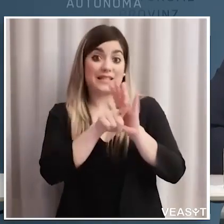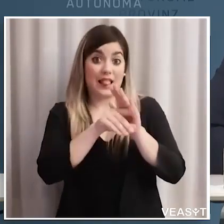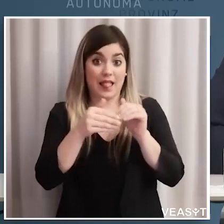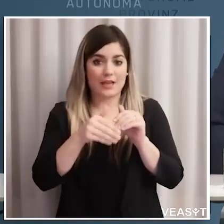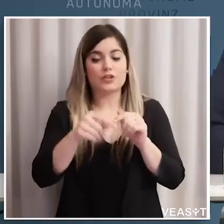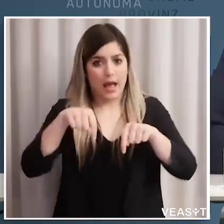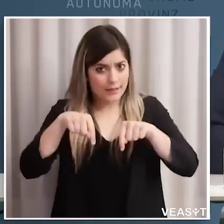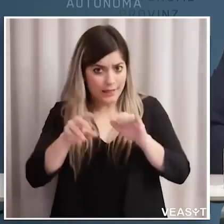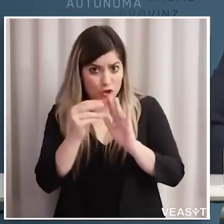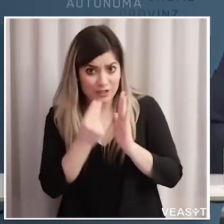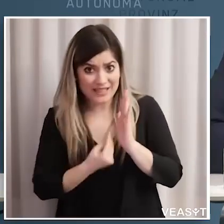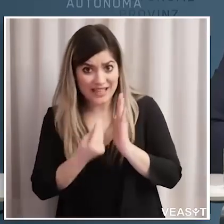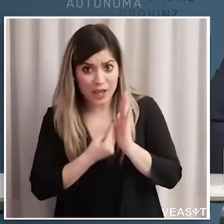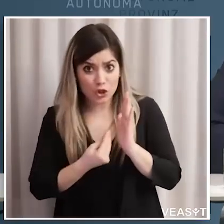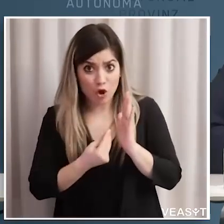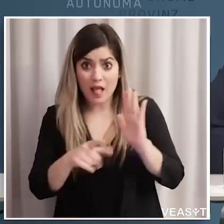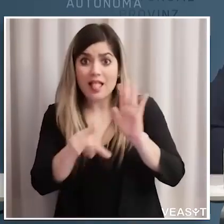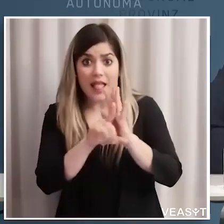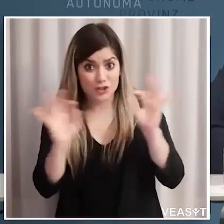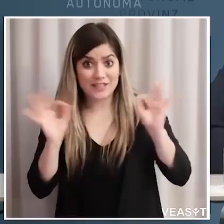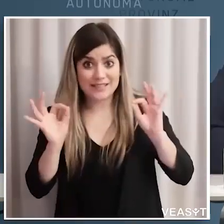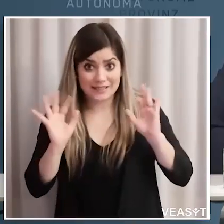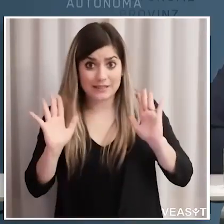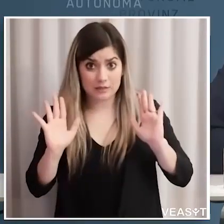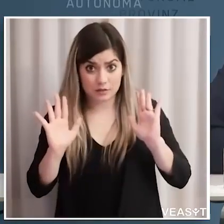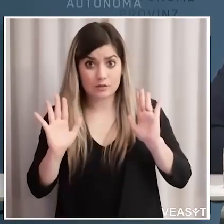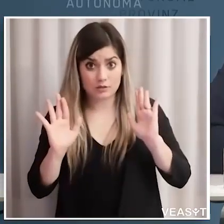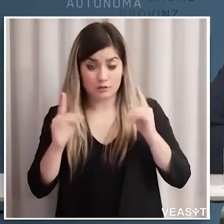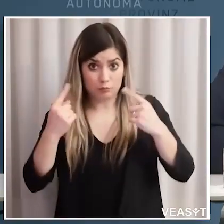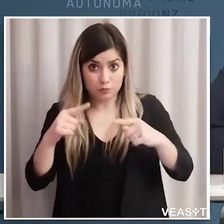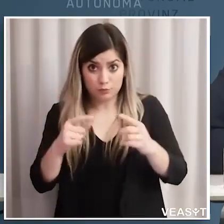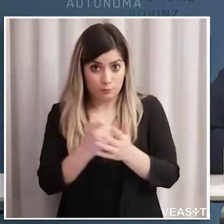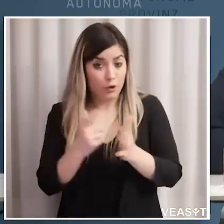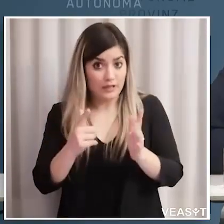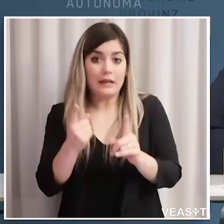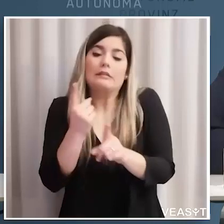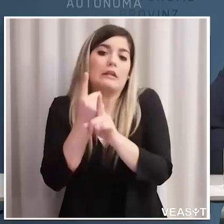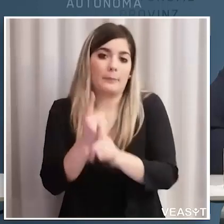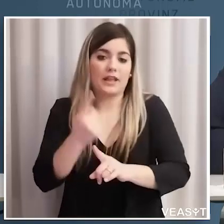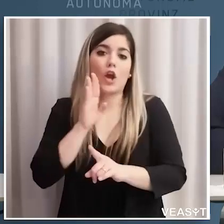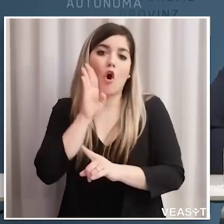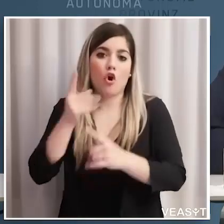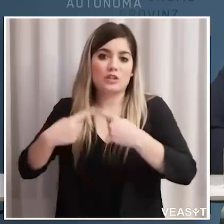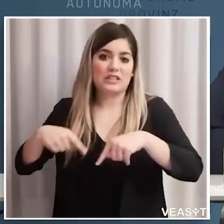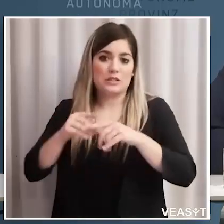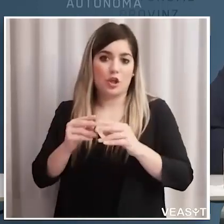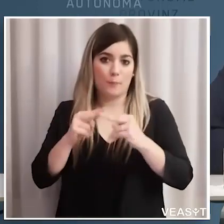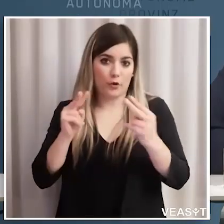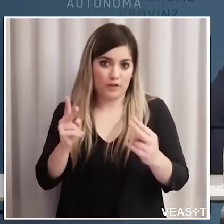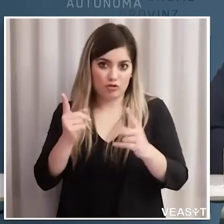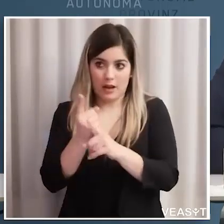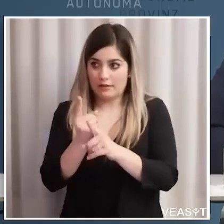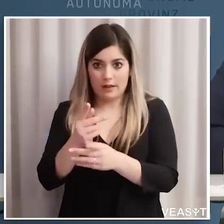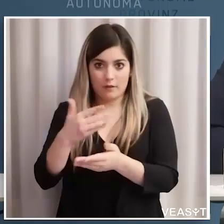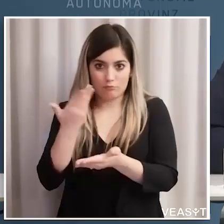non è ancora legge, questo dipende dalla volontà del Consiglio provinciale, è solo una proposta, allora